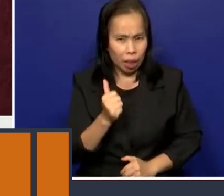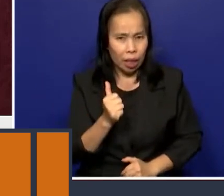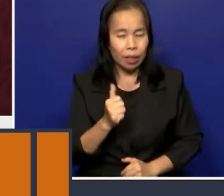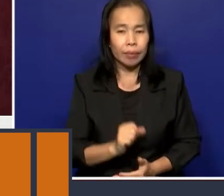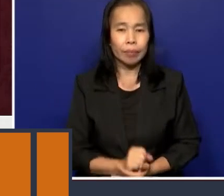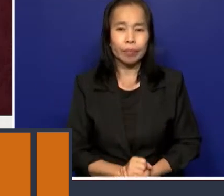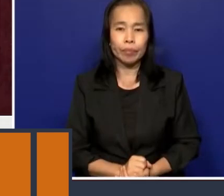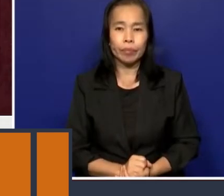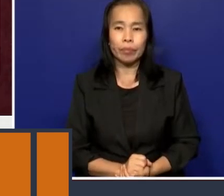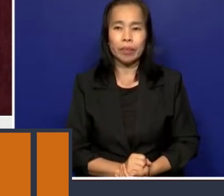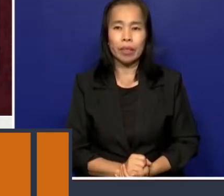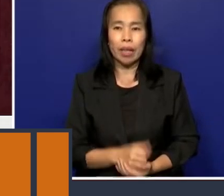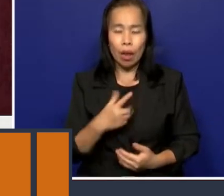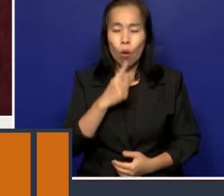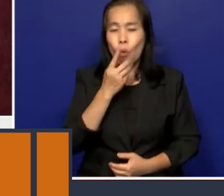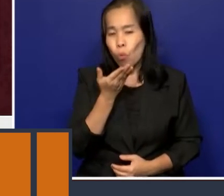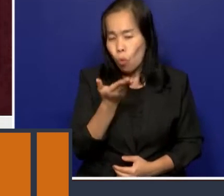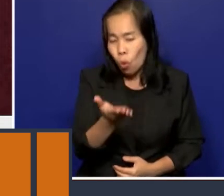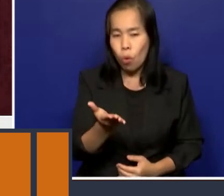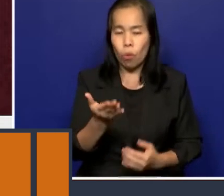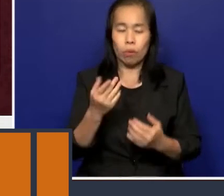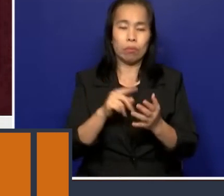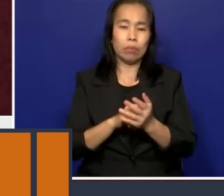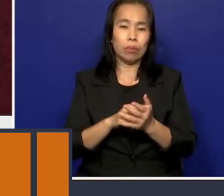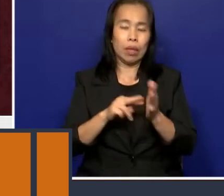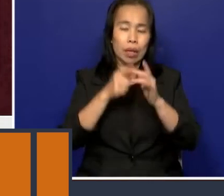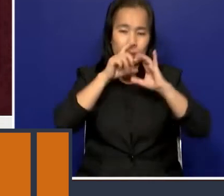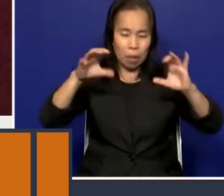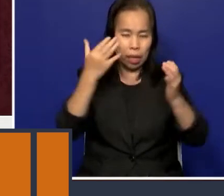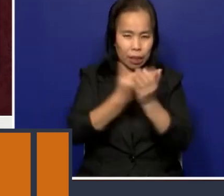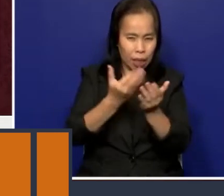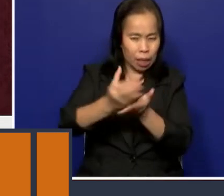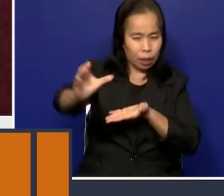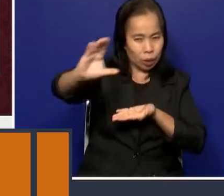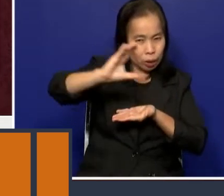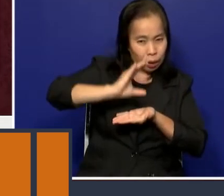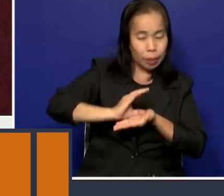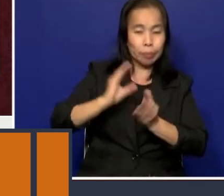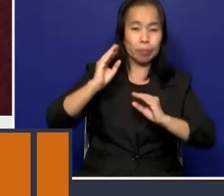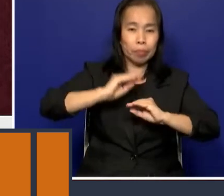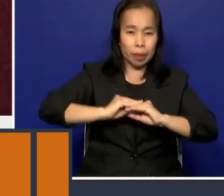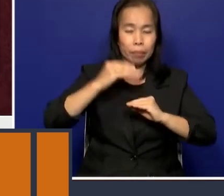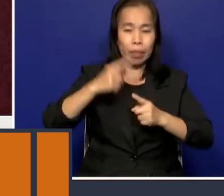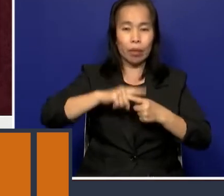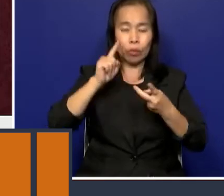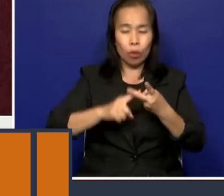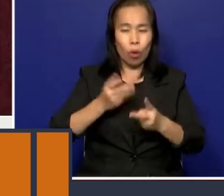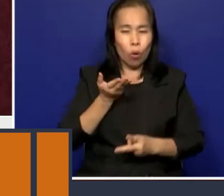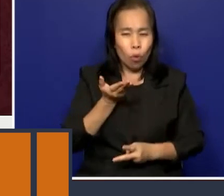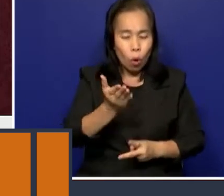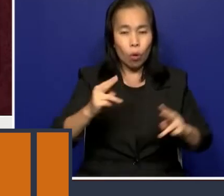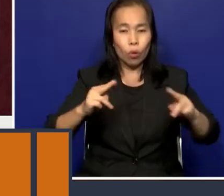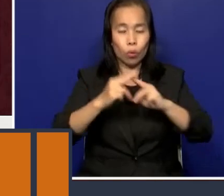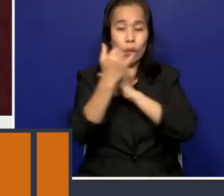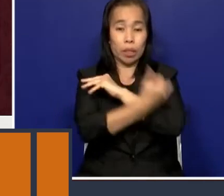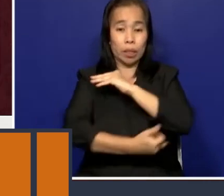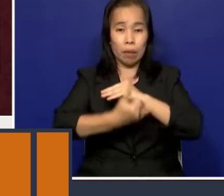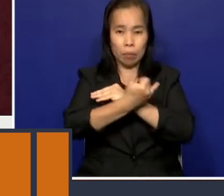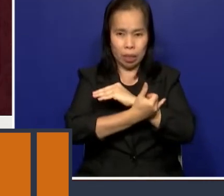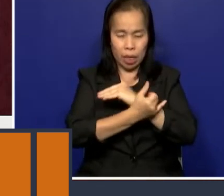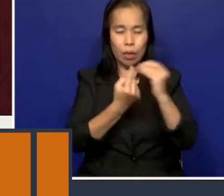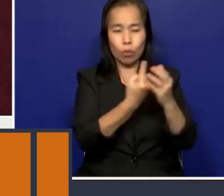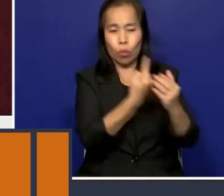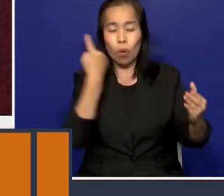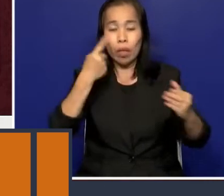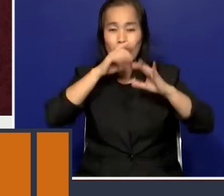ector ได้และขอใหรัฐบาลพิจารณาสนัสนุงบประมาณเพิ่มเติมและขอให้กสวงการต่างประเทศเป็ตัวแทนรัฐบาล